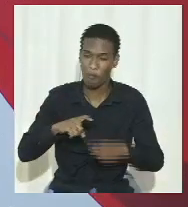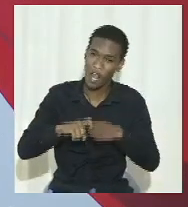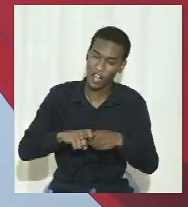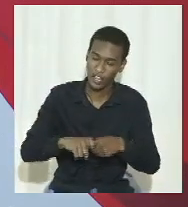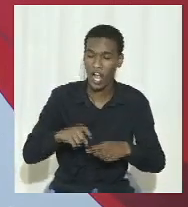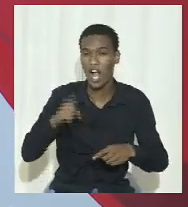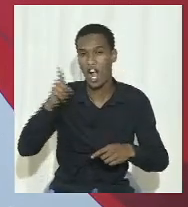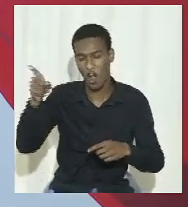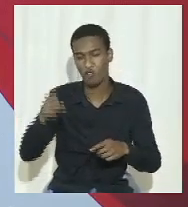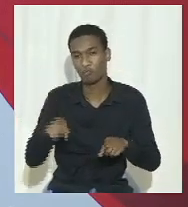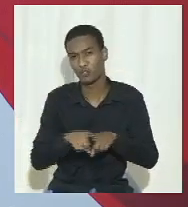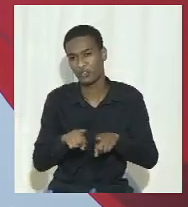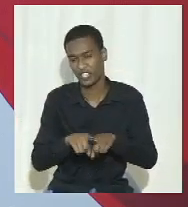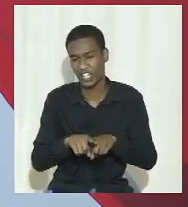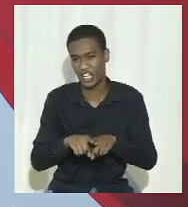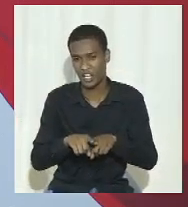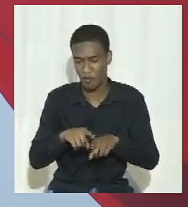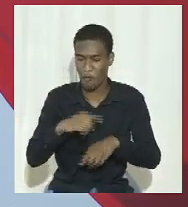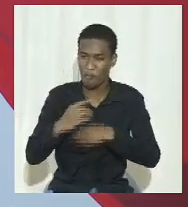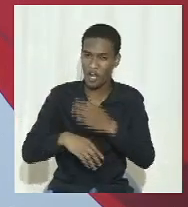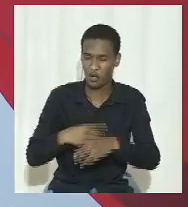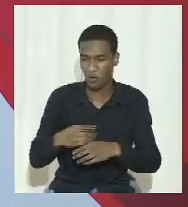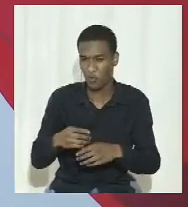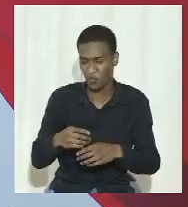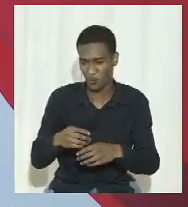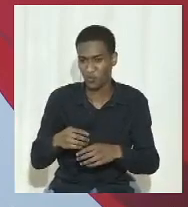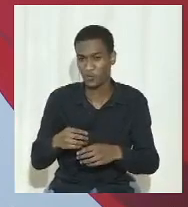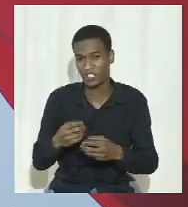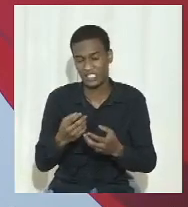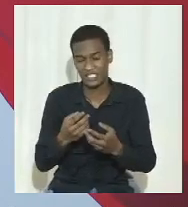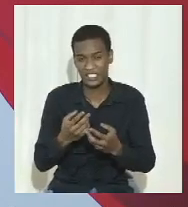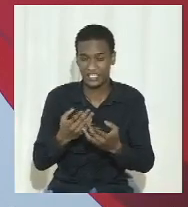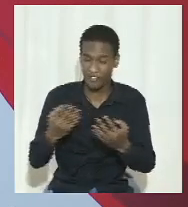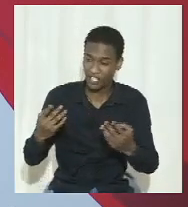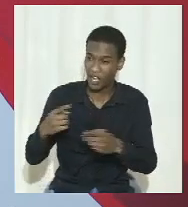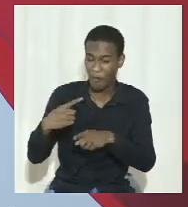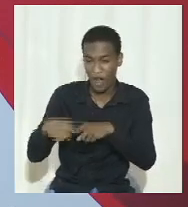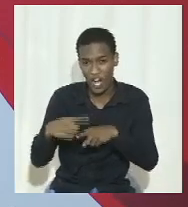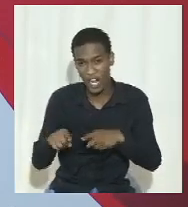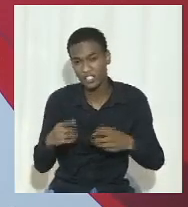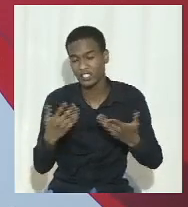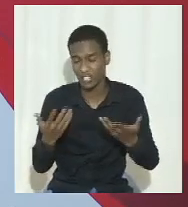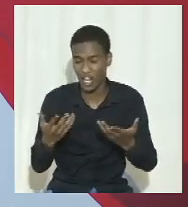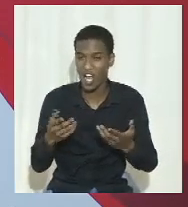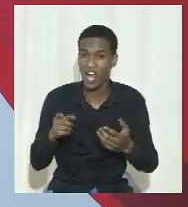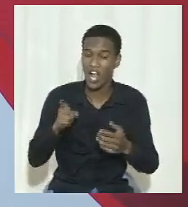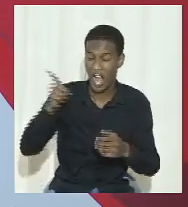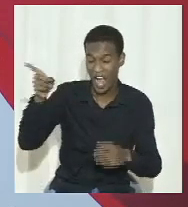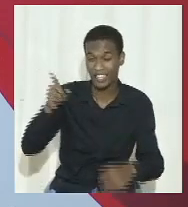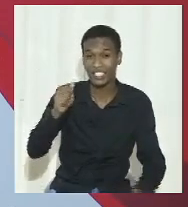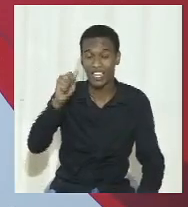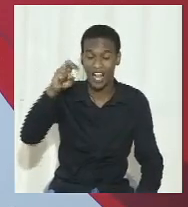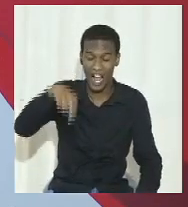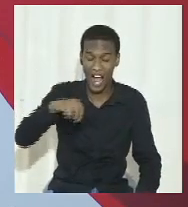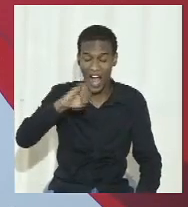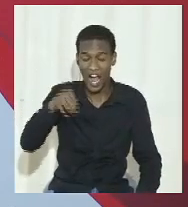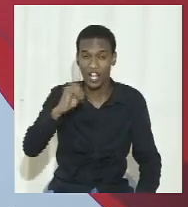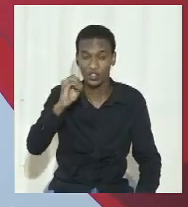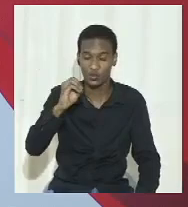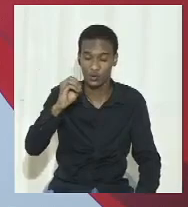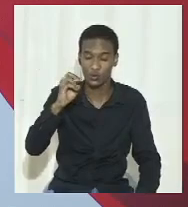tamin'ireo jiolahy nanao ankeriny olona dimy tao amin'ny distrika an'Anjorobe. Nisy ny tatitra nataony teo